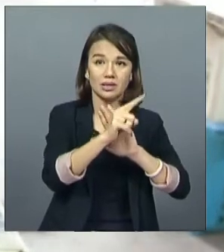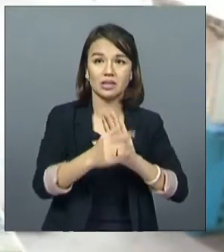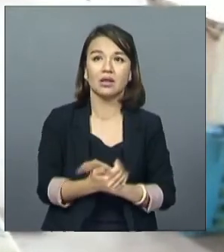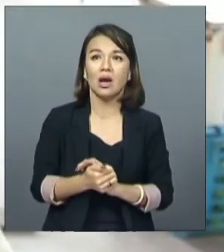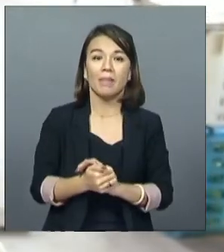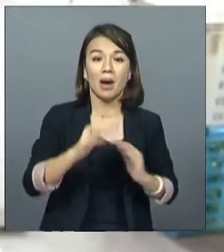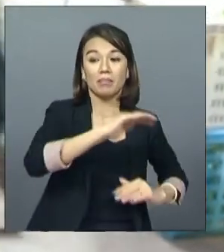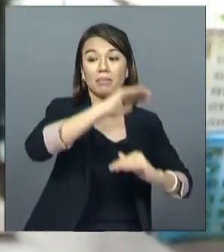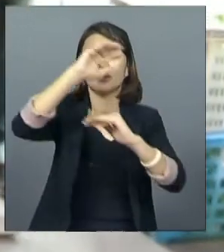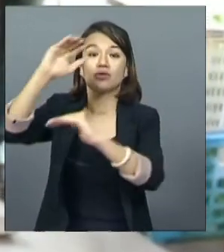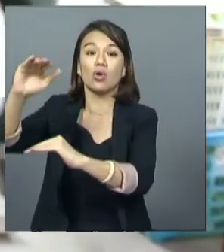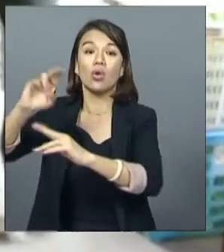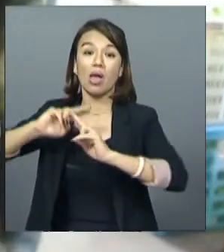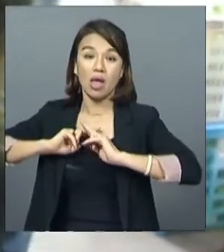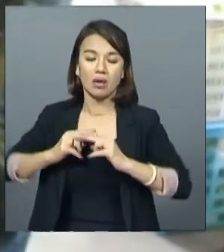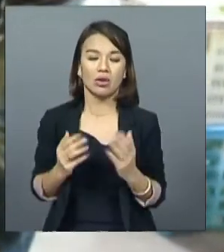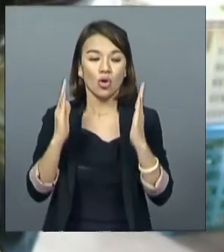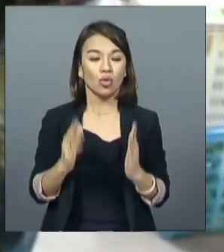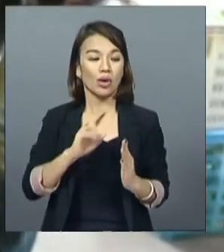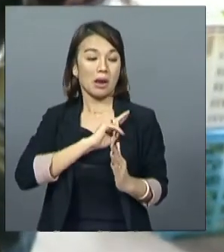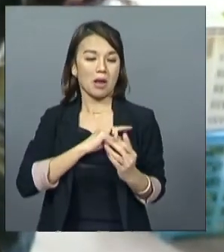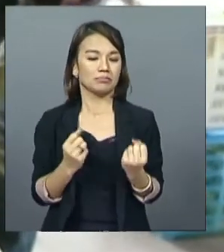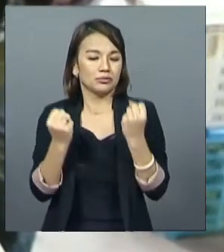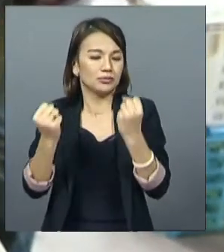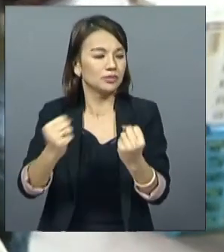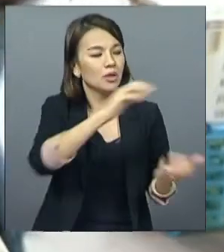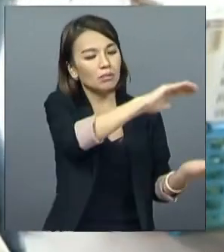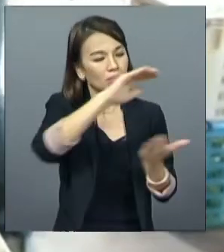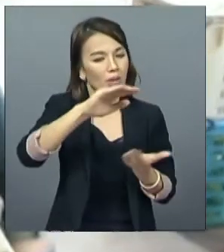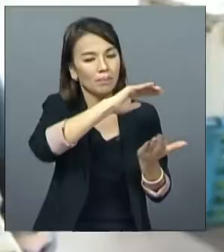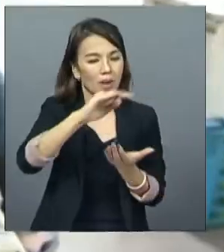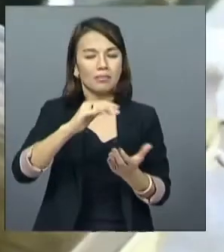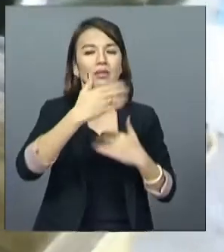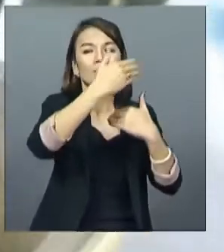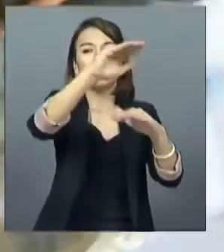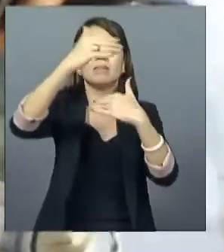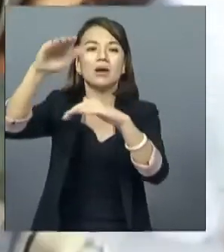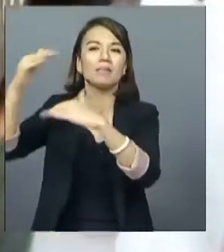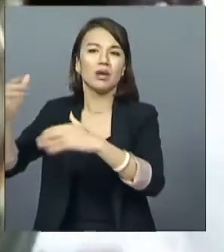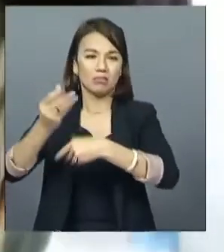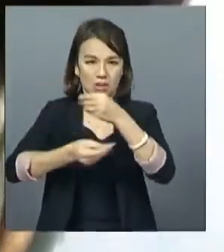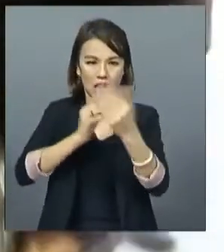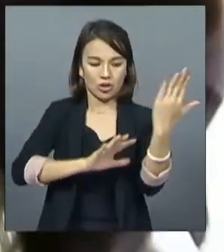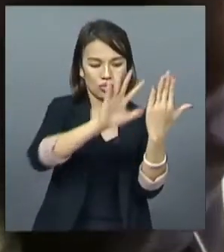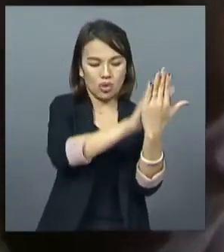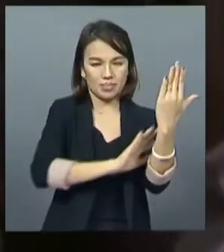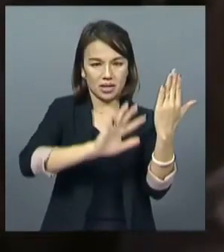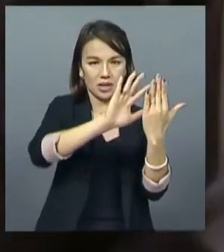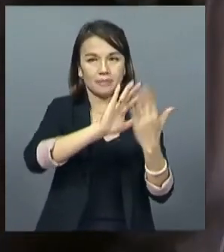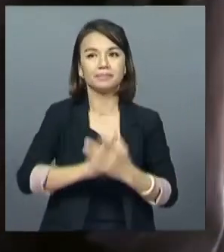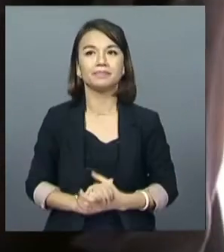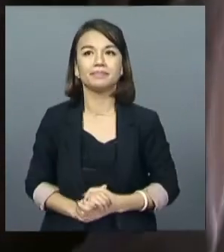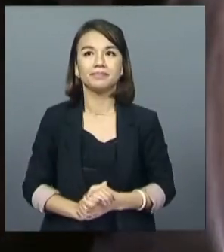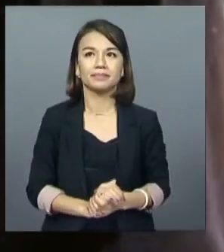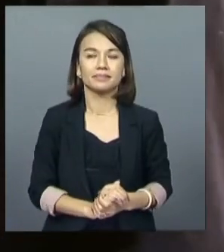องและมีพ่อค้าคนกลางเข้ามารับถึงในสวนเพื่อส่งออกไปขายตามตลาดใหญ่ๆทั่วประเทศ